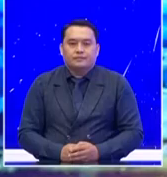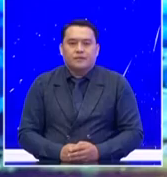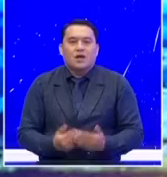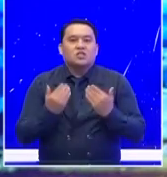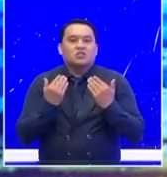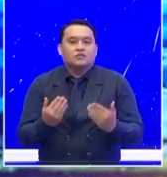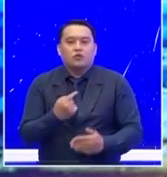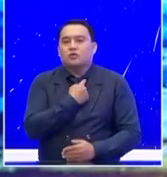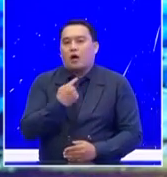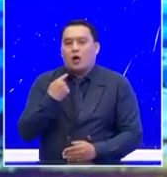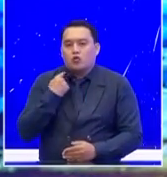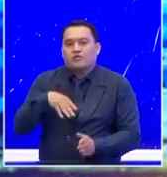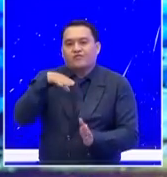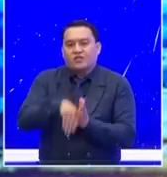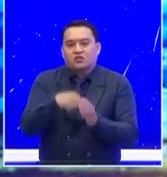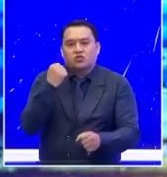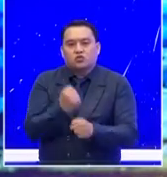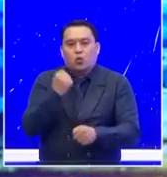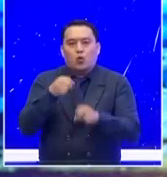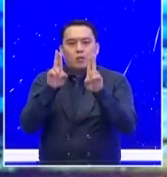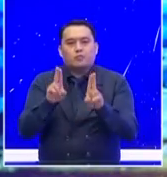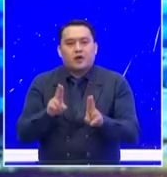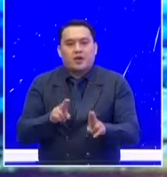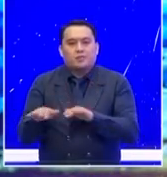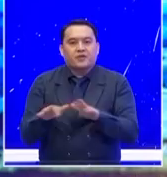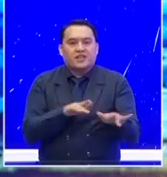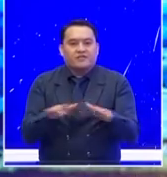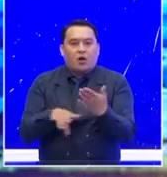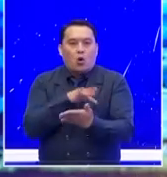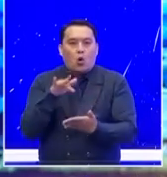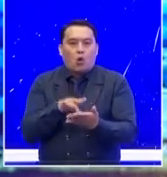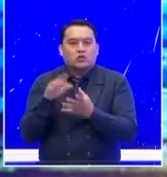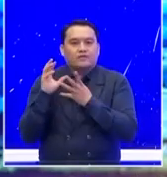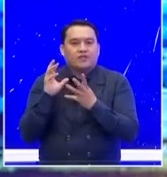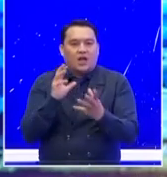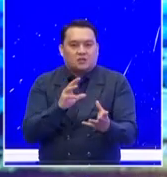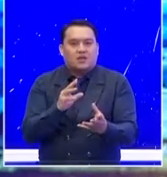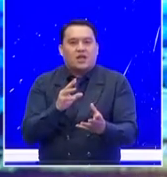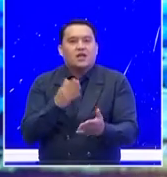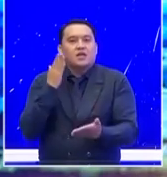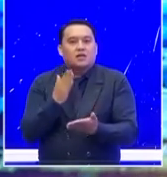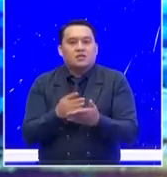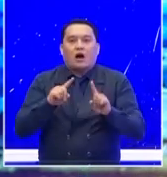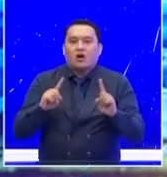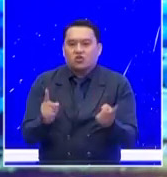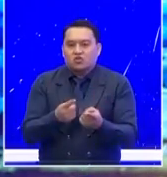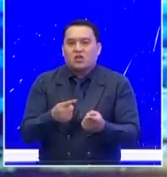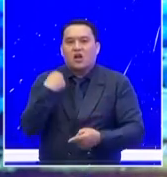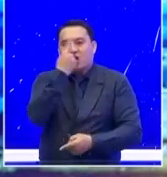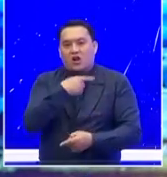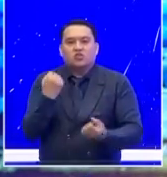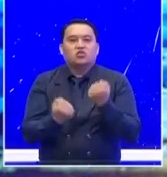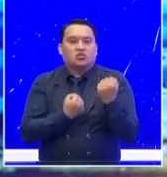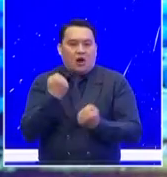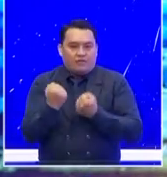С сегодняшнего дня в Талдыкургане введены строгие правила передвижения городского общественного транспорта. Есть ограничения и